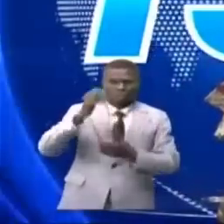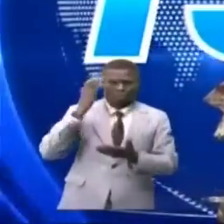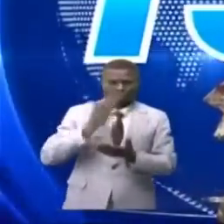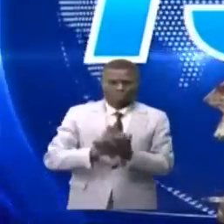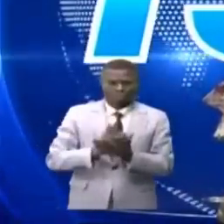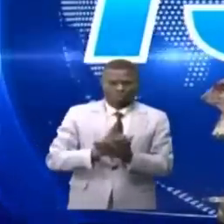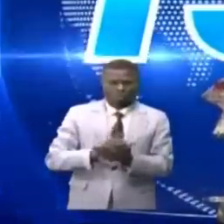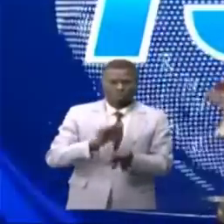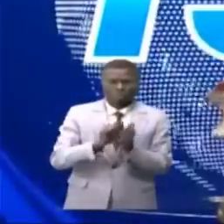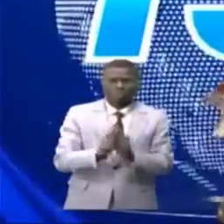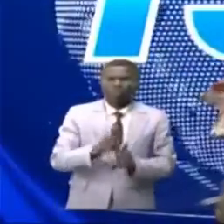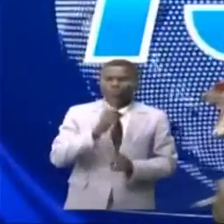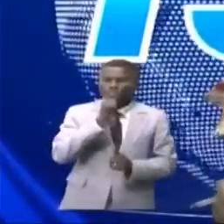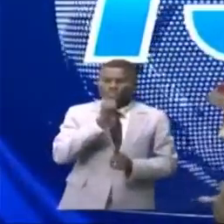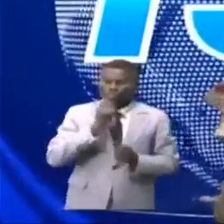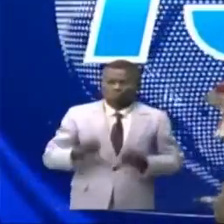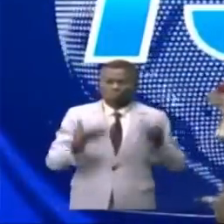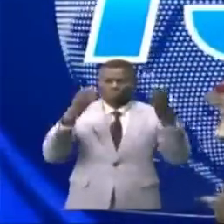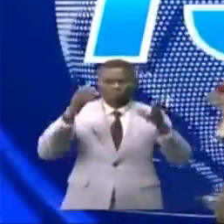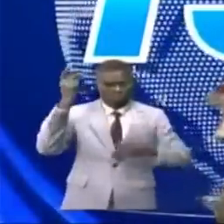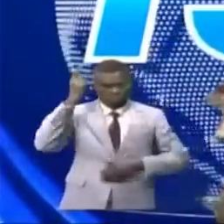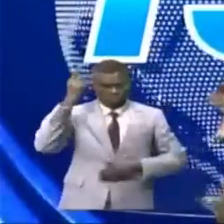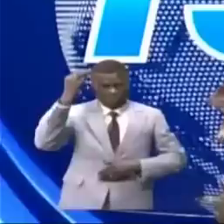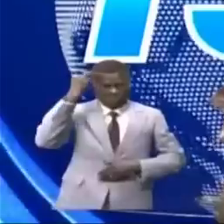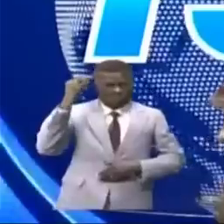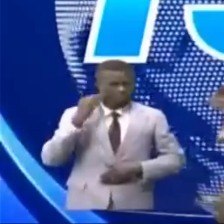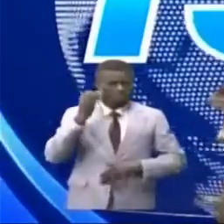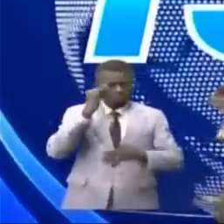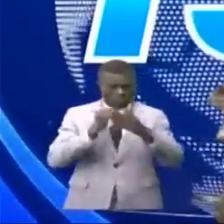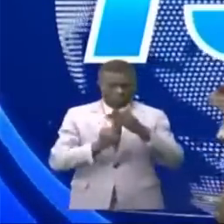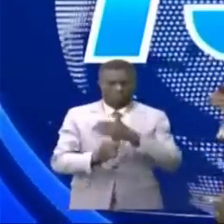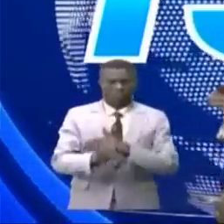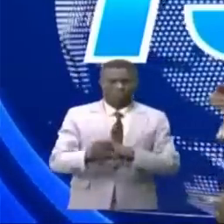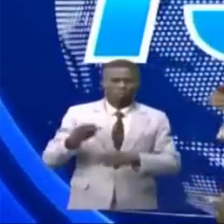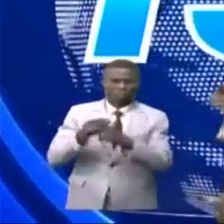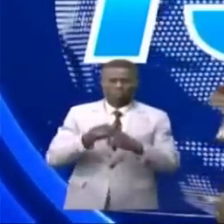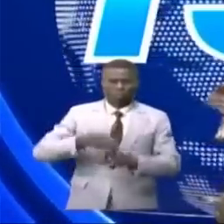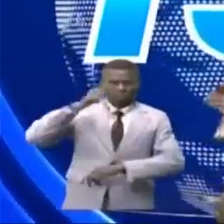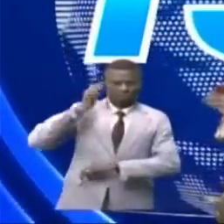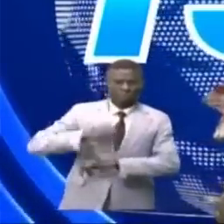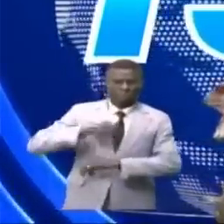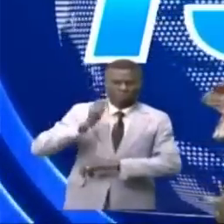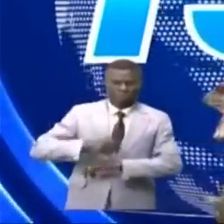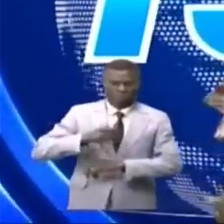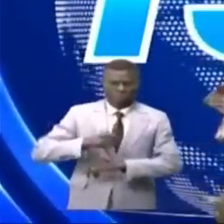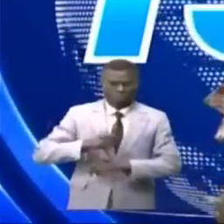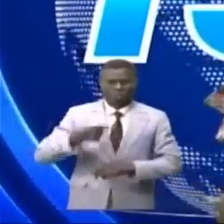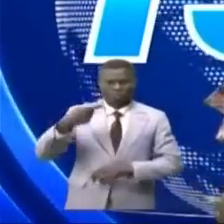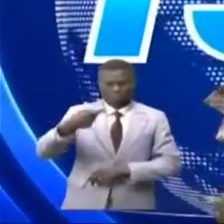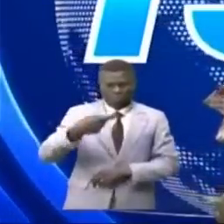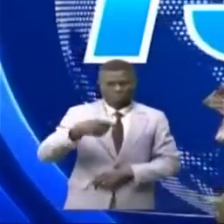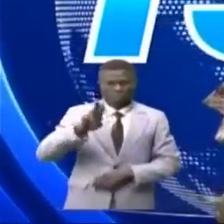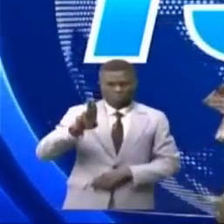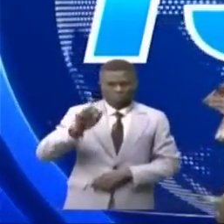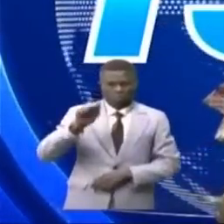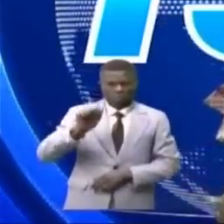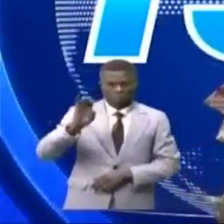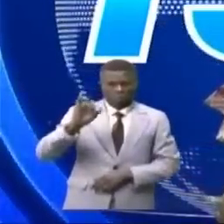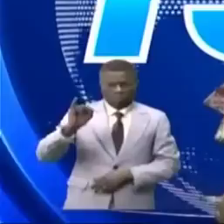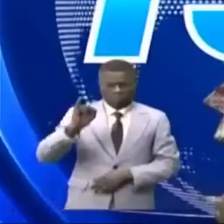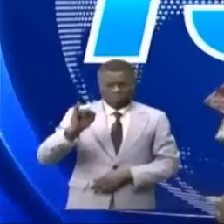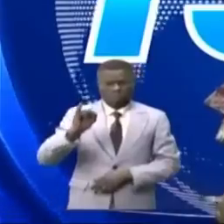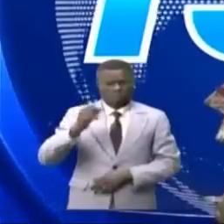les incendies à Kinshasa. Le ministre provincial de l'Intérieur, Sécurité et Justice, Gracien Tchakala, est à l'étape de la